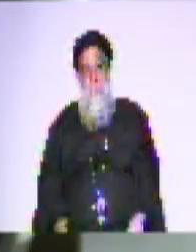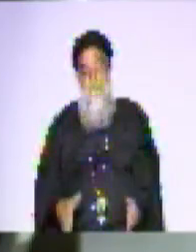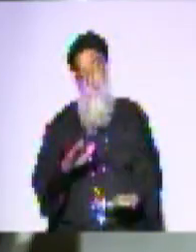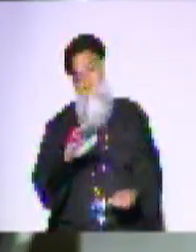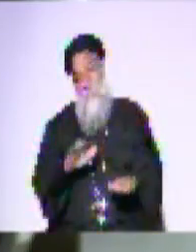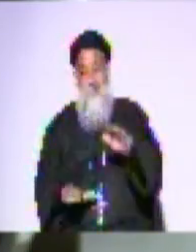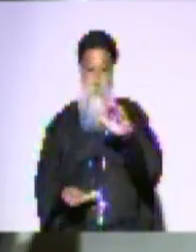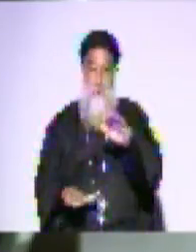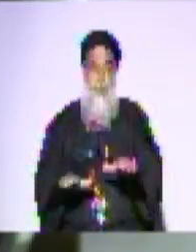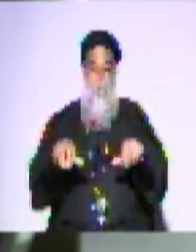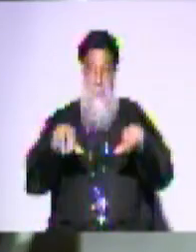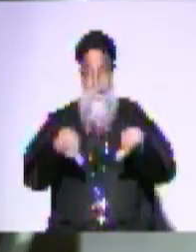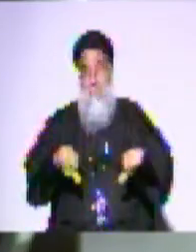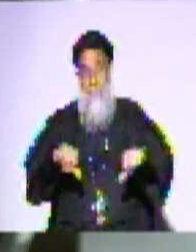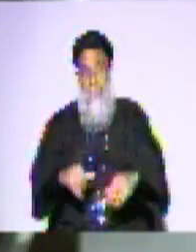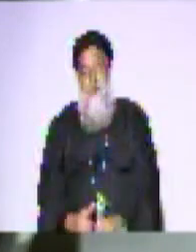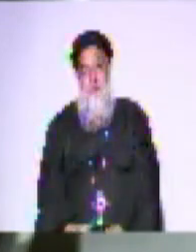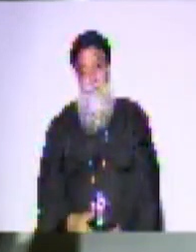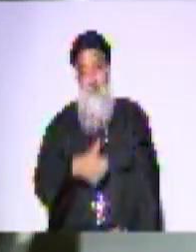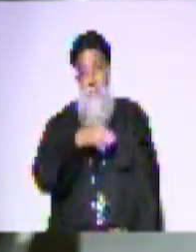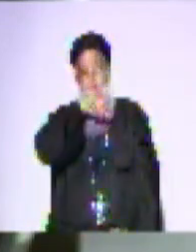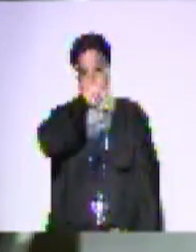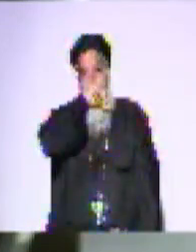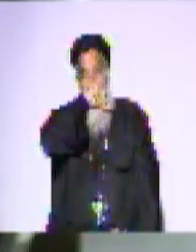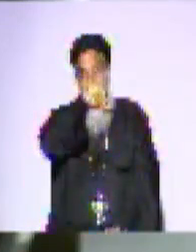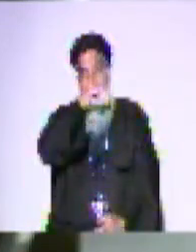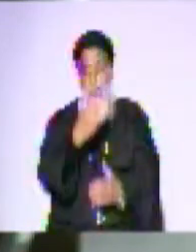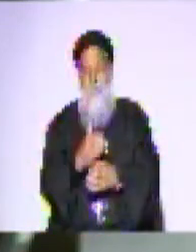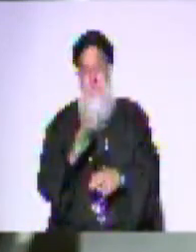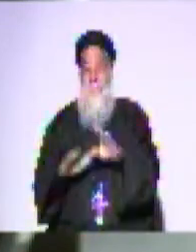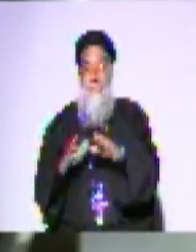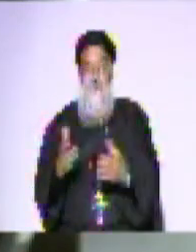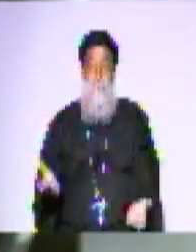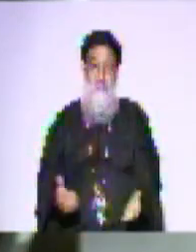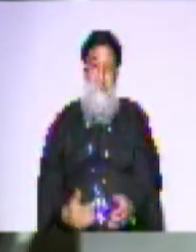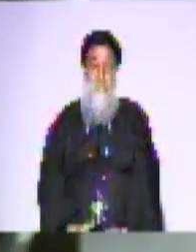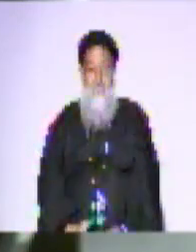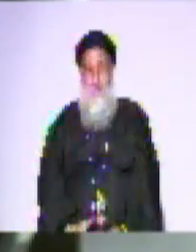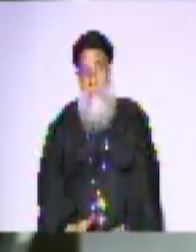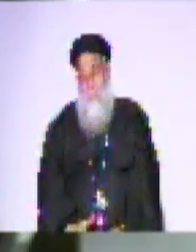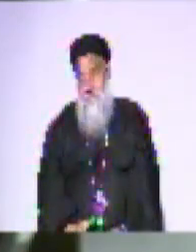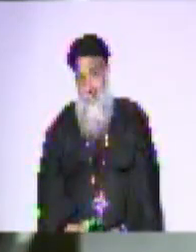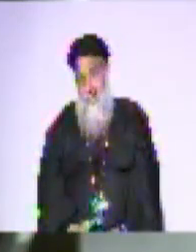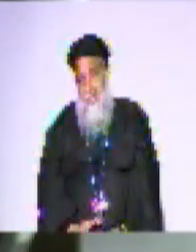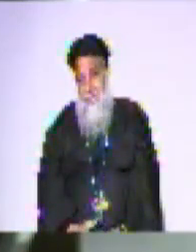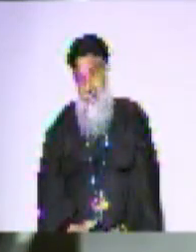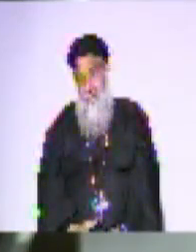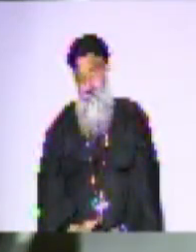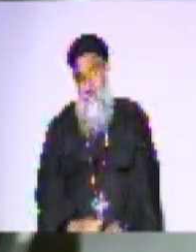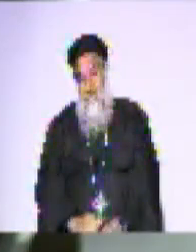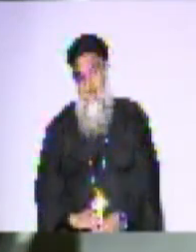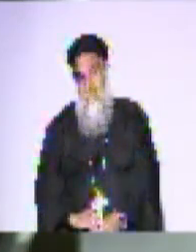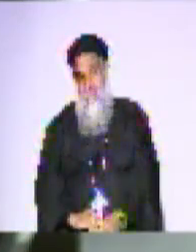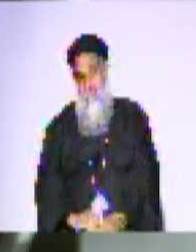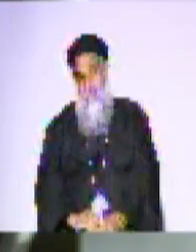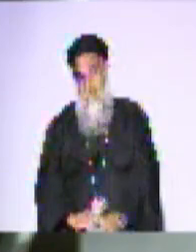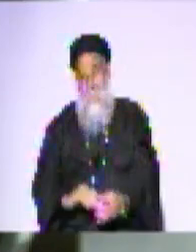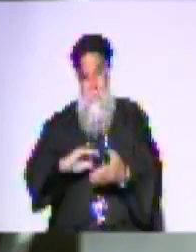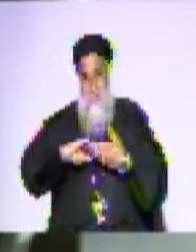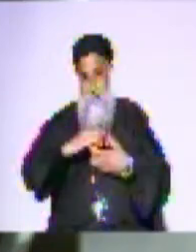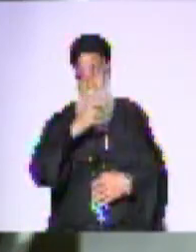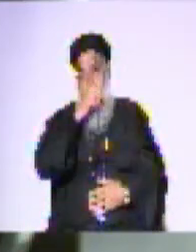هيدان ويبقى الكهنوت سبب دينونة لي. عشان كده لازم نستفيد من